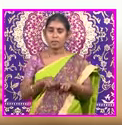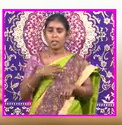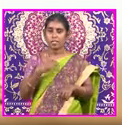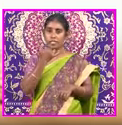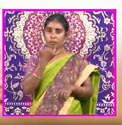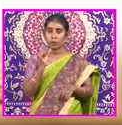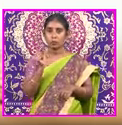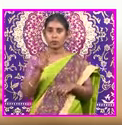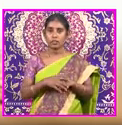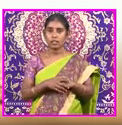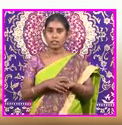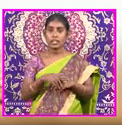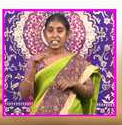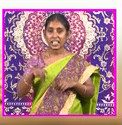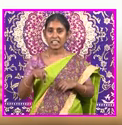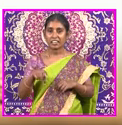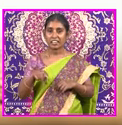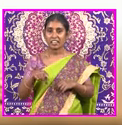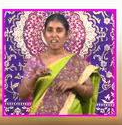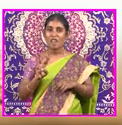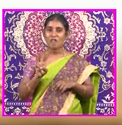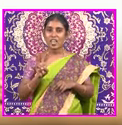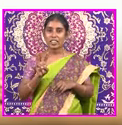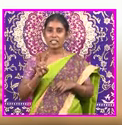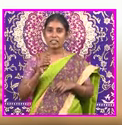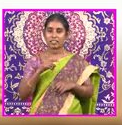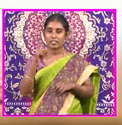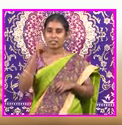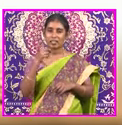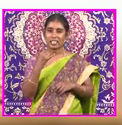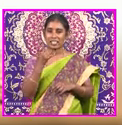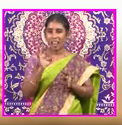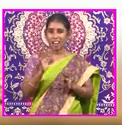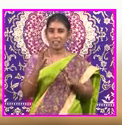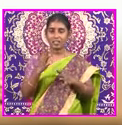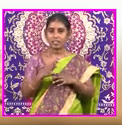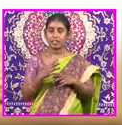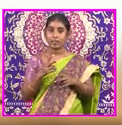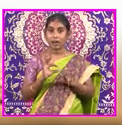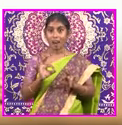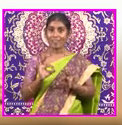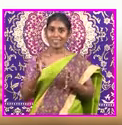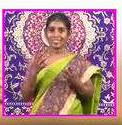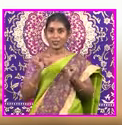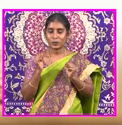உதாரணத்துக்கு எல்லாருமே இன்றைக்கு வெதர் டல்லாக இருக்குன்னு சொல்லுவாங்க, இல்லை நல்லா இருக்கு அப்படின்னு சொல்லுவாங்க.